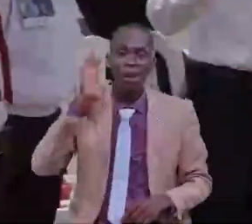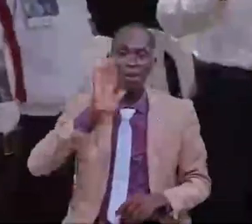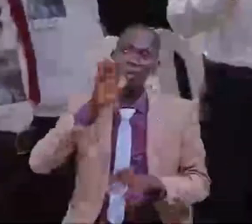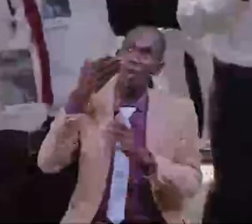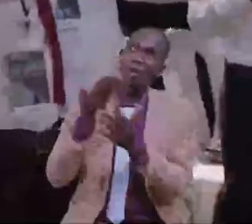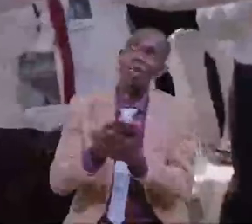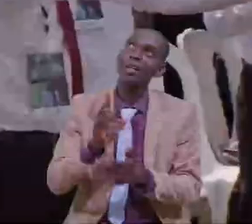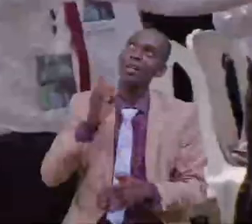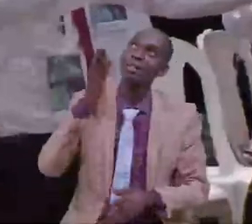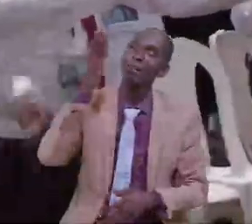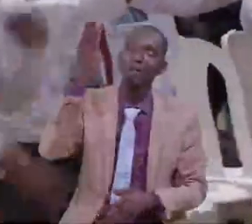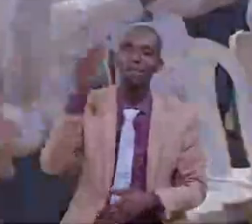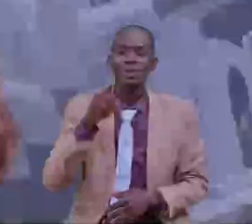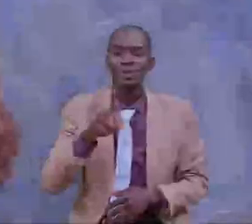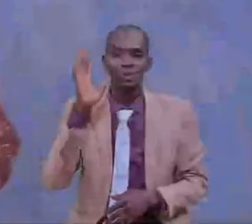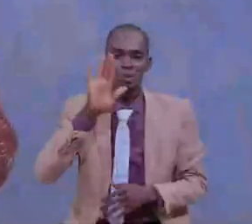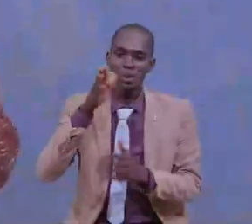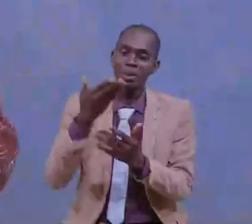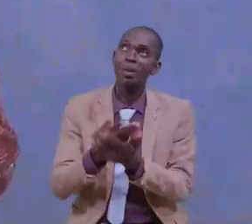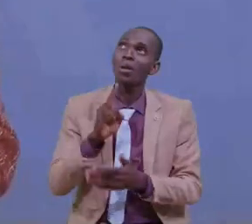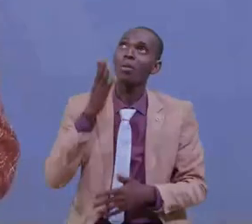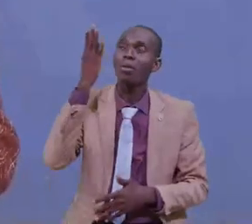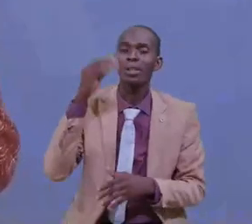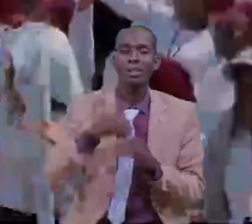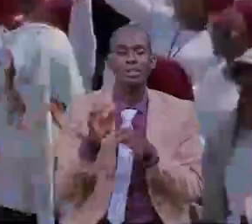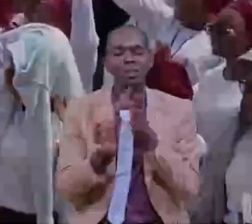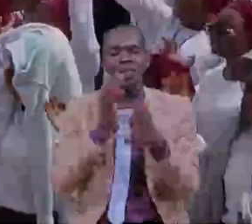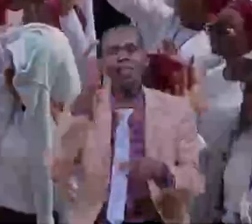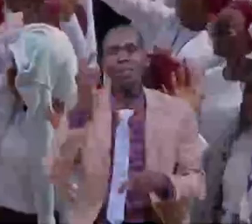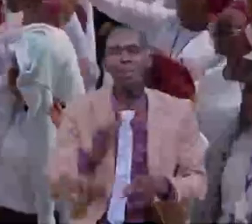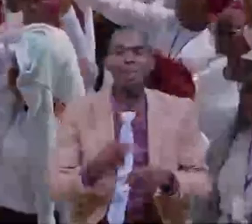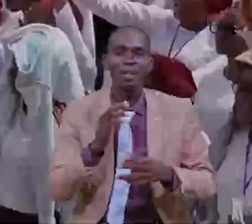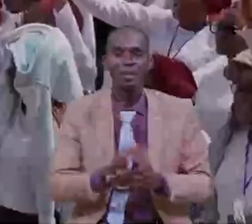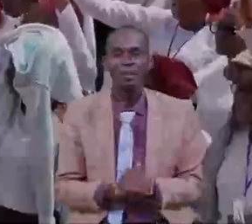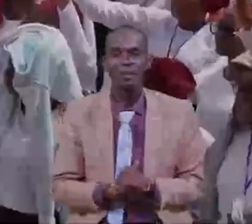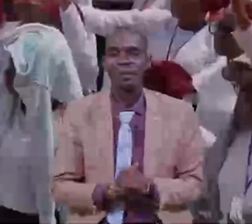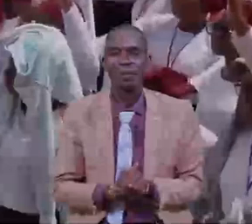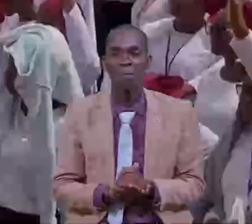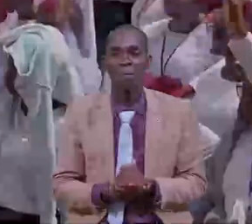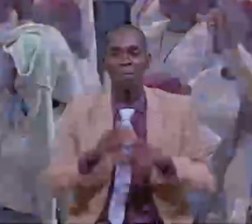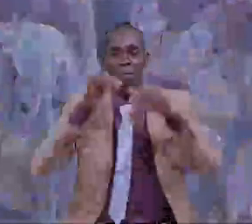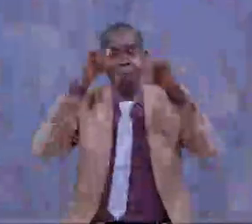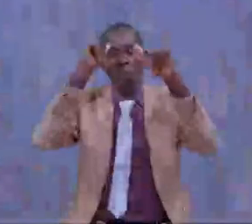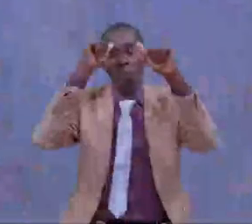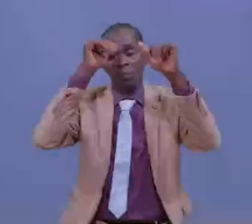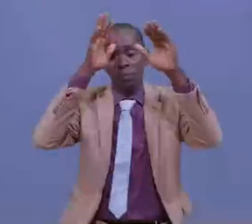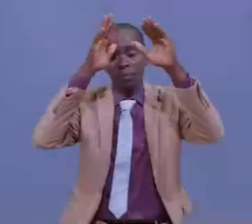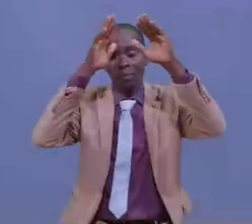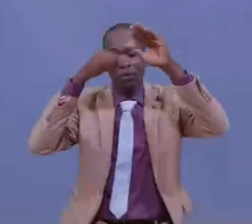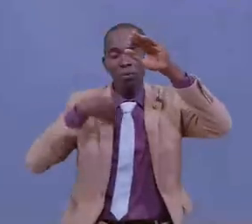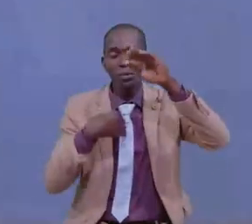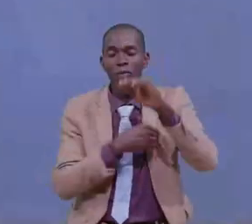J'arriverai à destination. Et tu arriveras à destination au nom de Jésus.